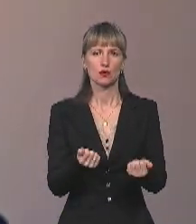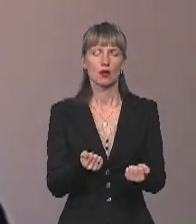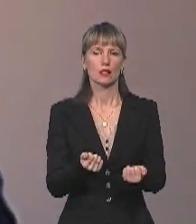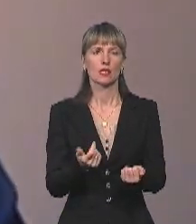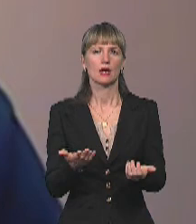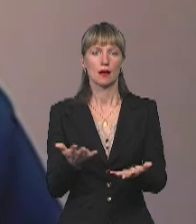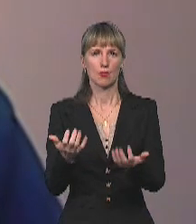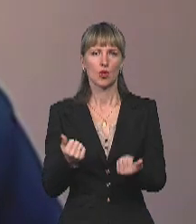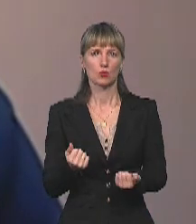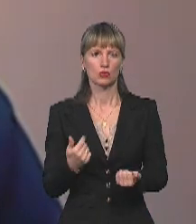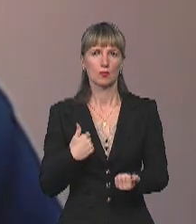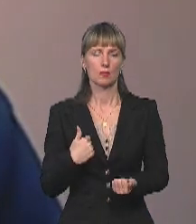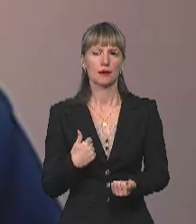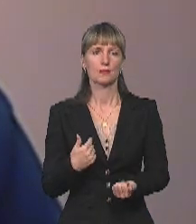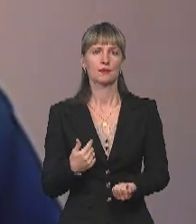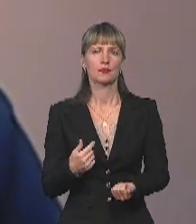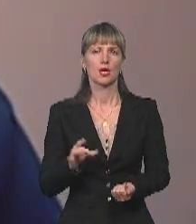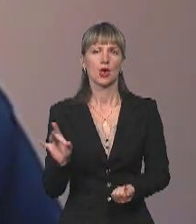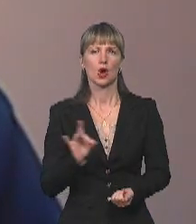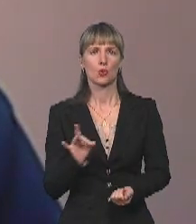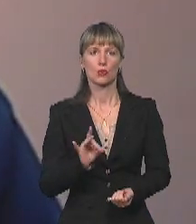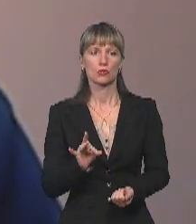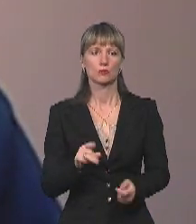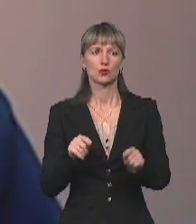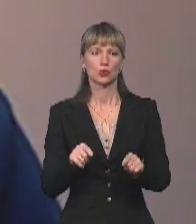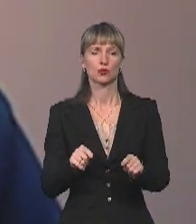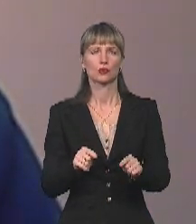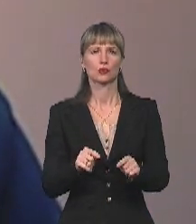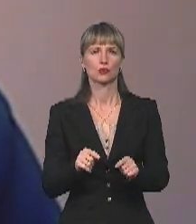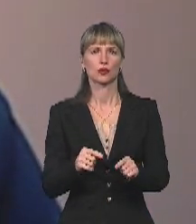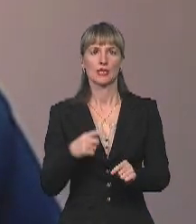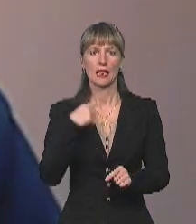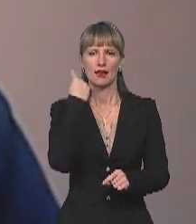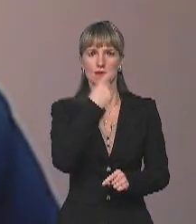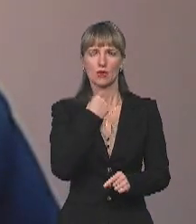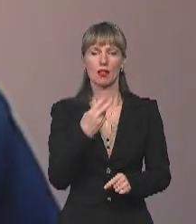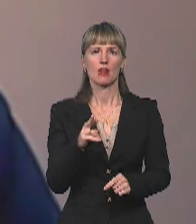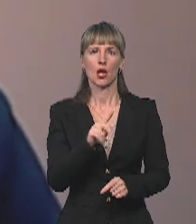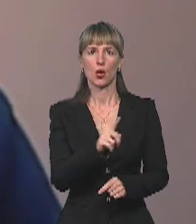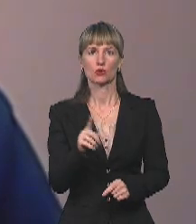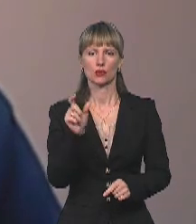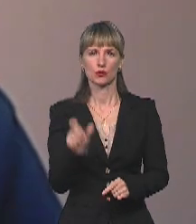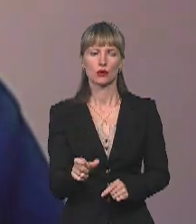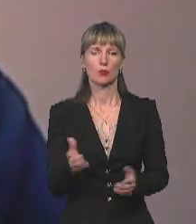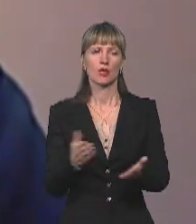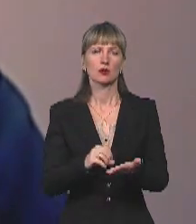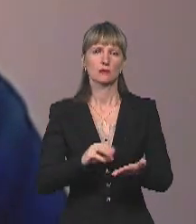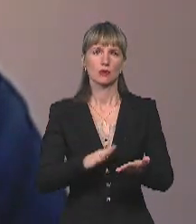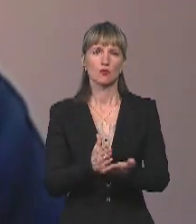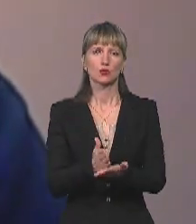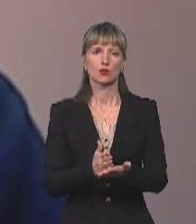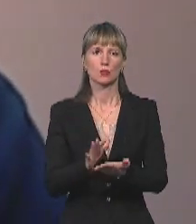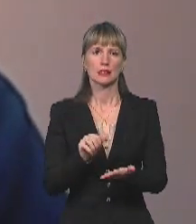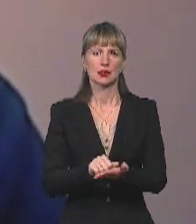надходить з фонду. Розмір тут суто чисто індивідуальний для кожної особи, яка зареєстрована в службі